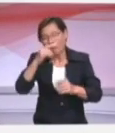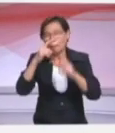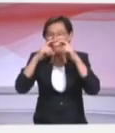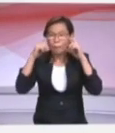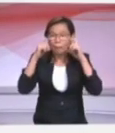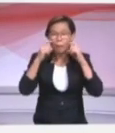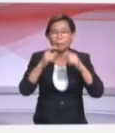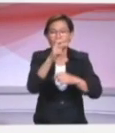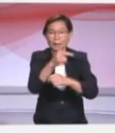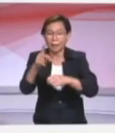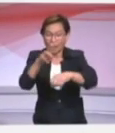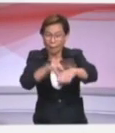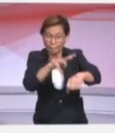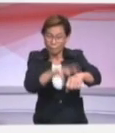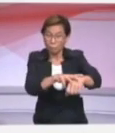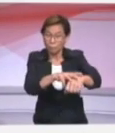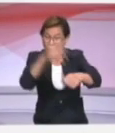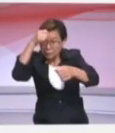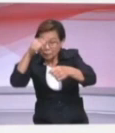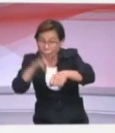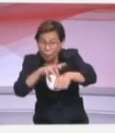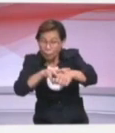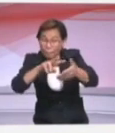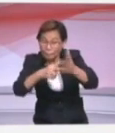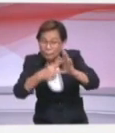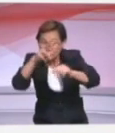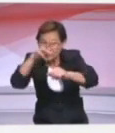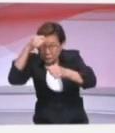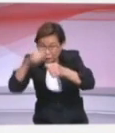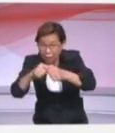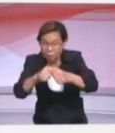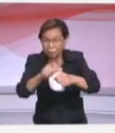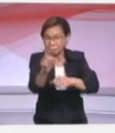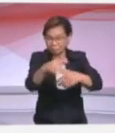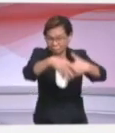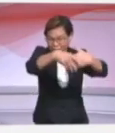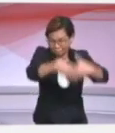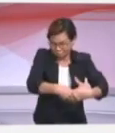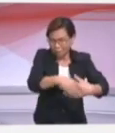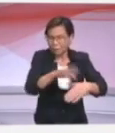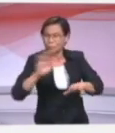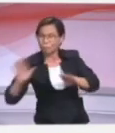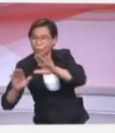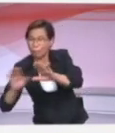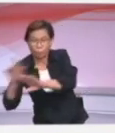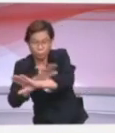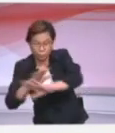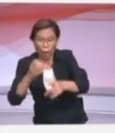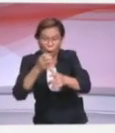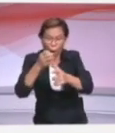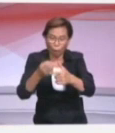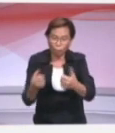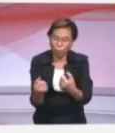Kementerian Kesihatan yang lebih berkonsep peringatan seperti elakkan bersalaman dan bersentuhan termasuk